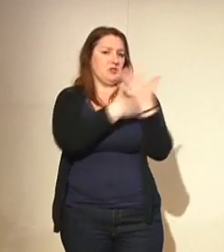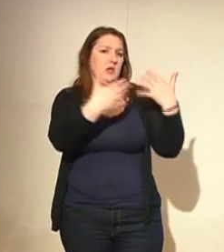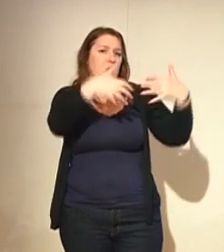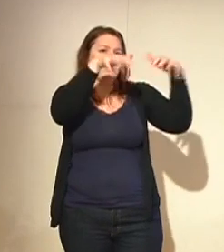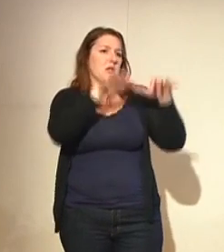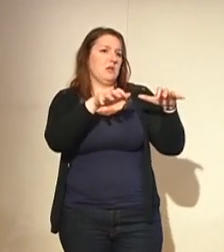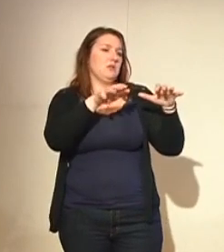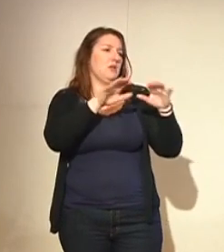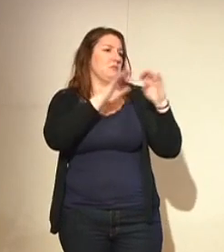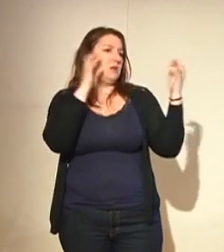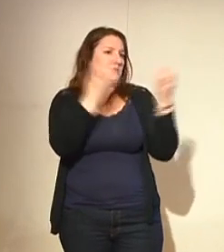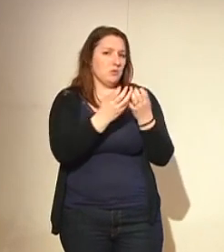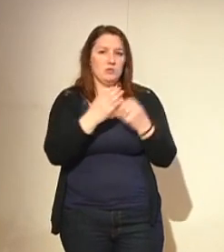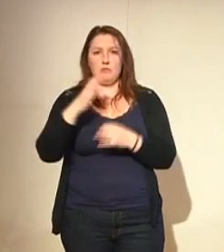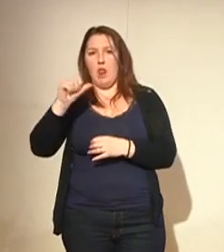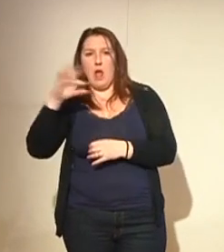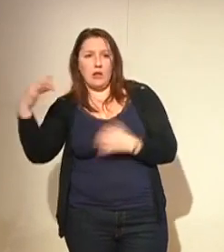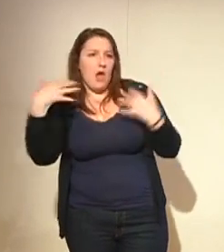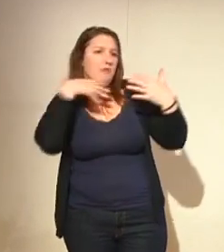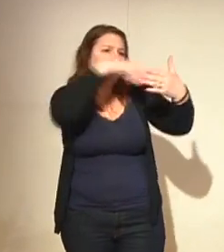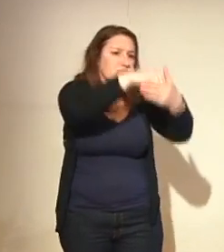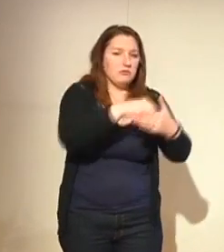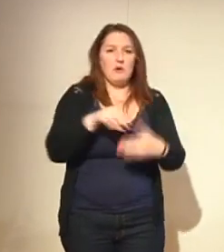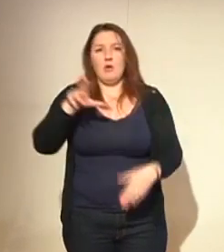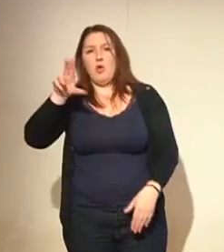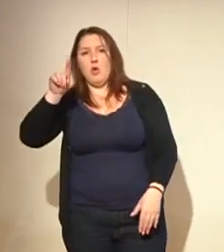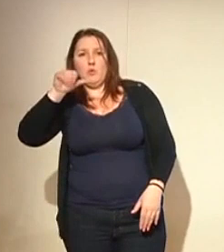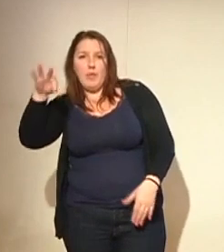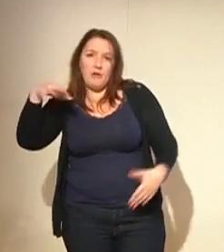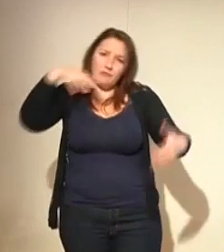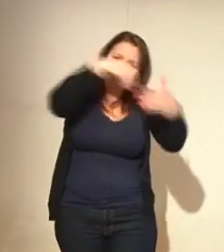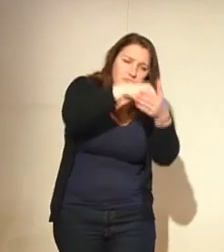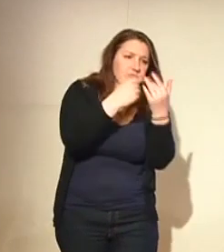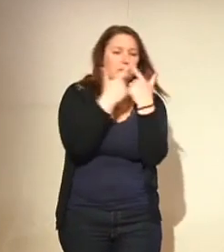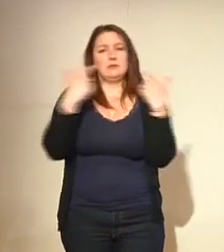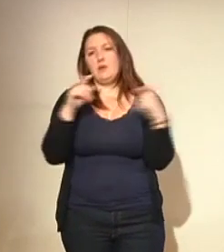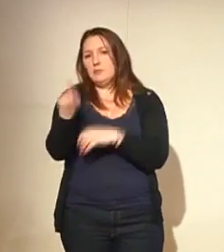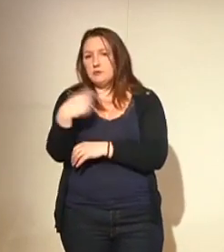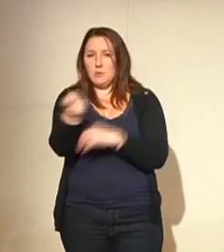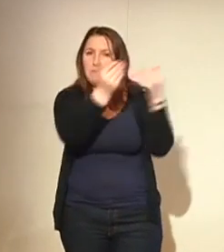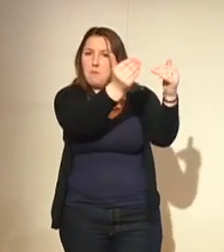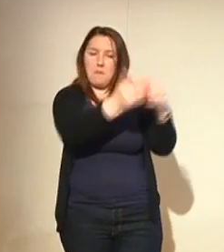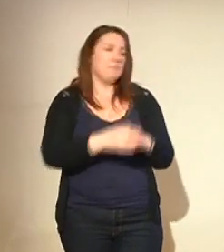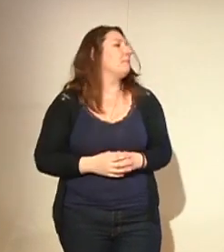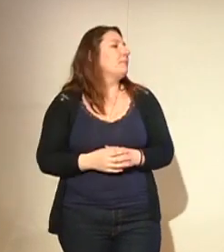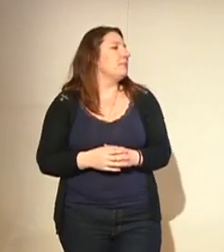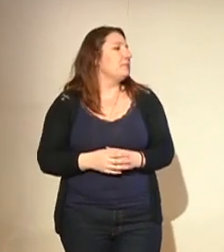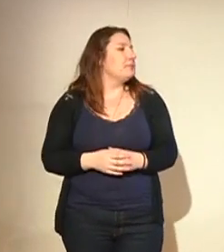la cafudaf et ca et nous